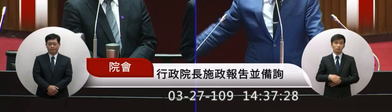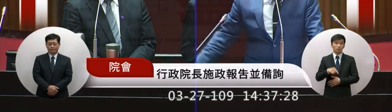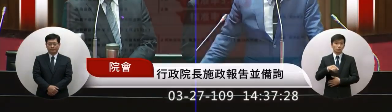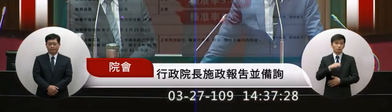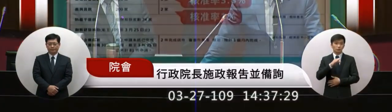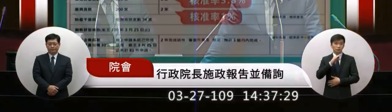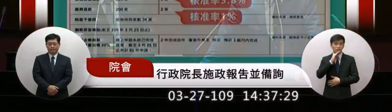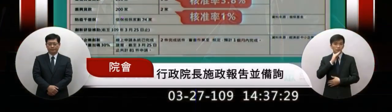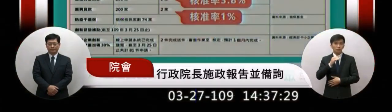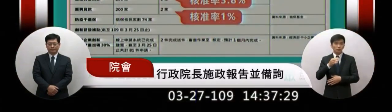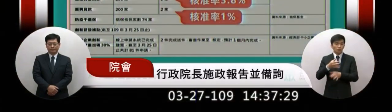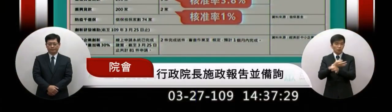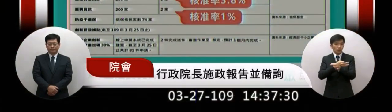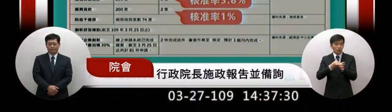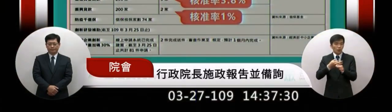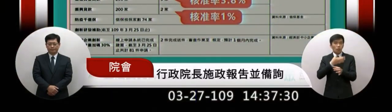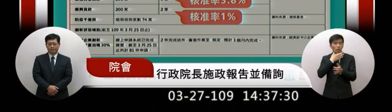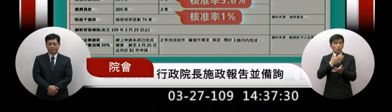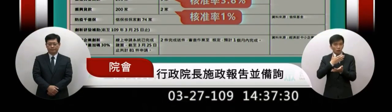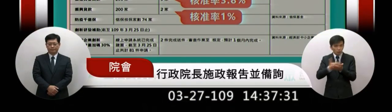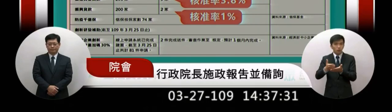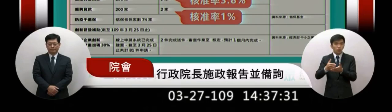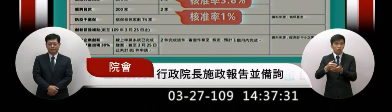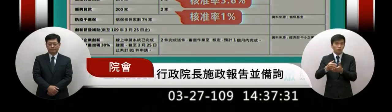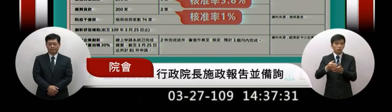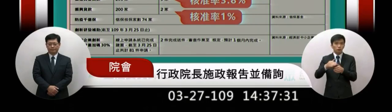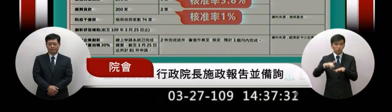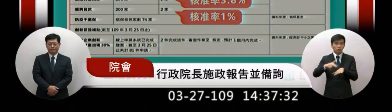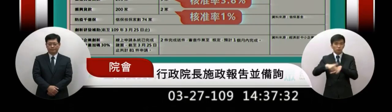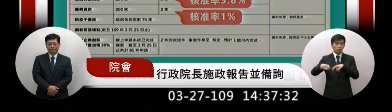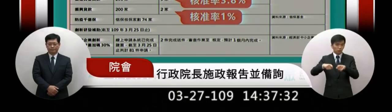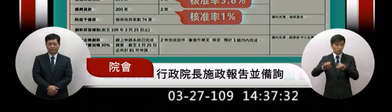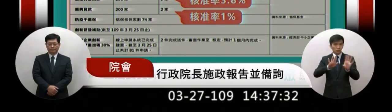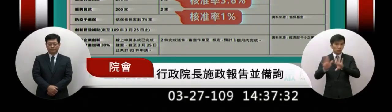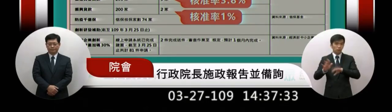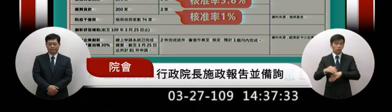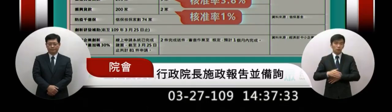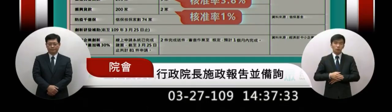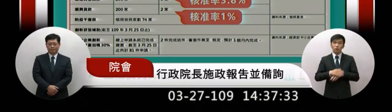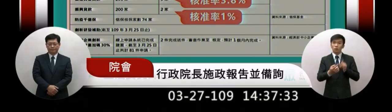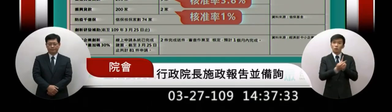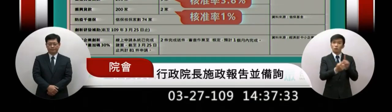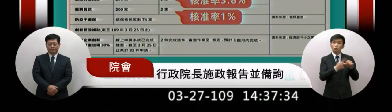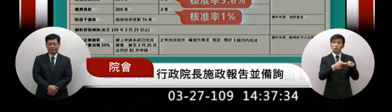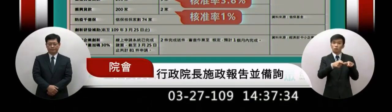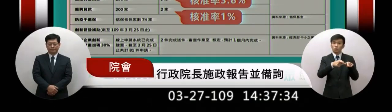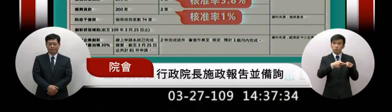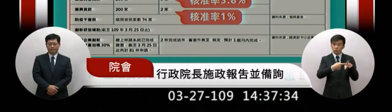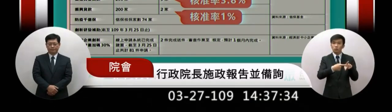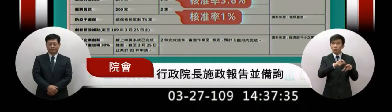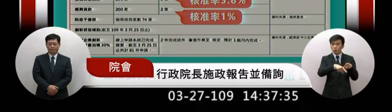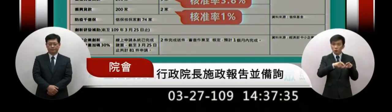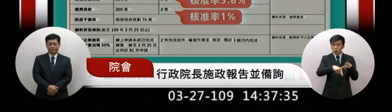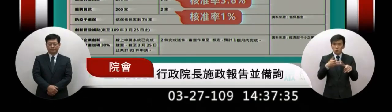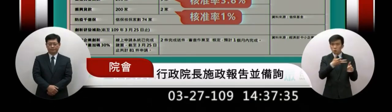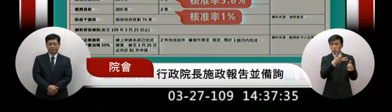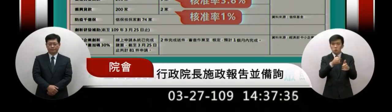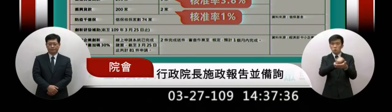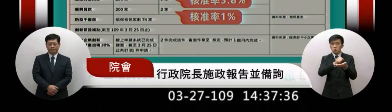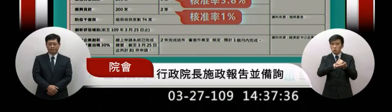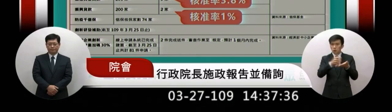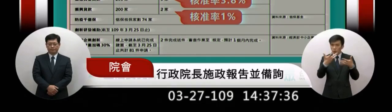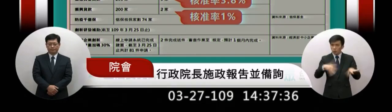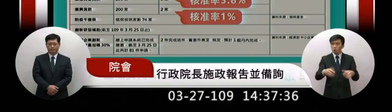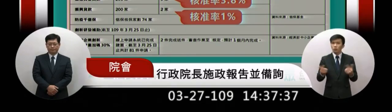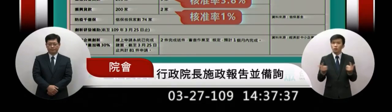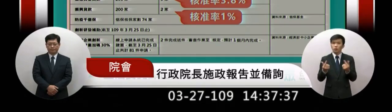的办理情形，我因为比较关注中小企业，所以我基本上我已经跟这个中小企业处这边调了很多资料，还有包括信保